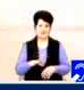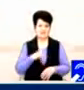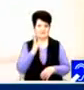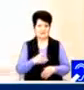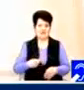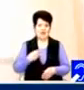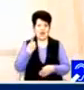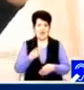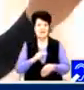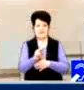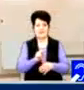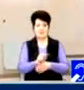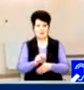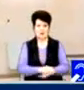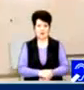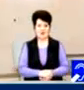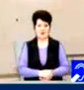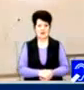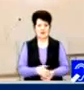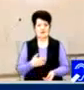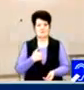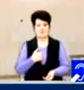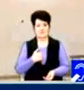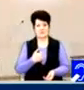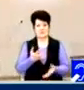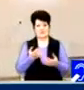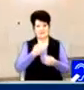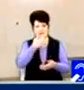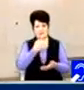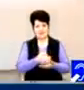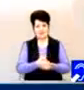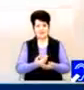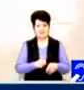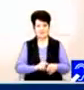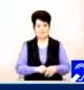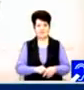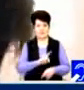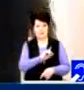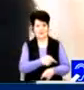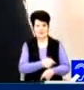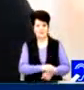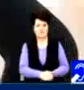antrenor și doresc să capăt perechi puternice pe acest domeniu